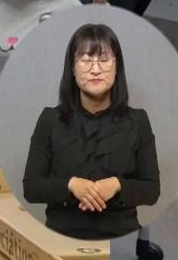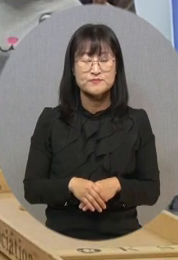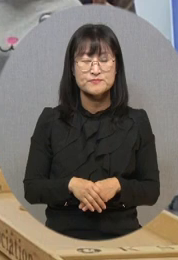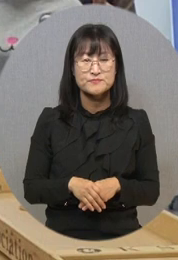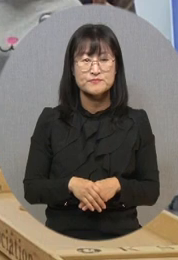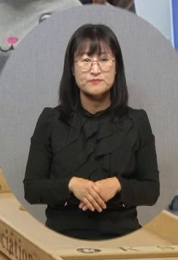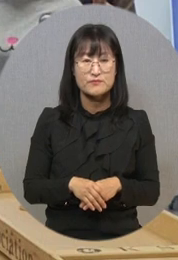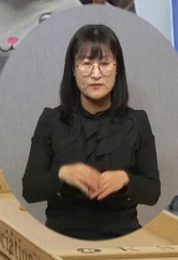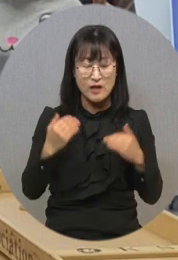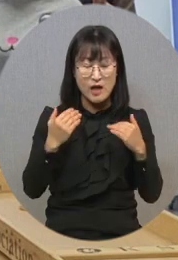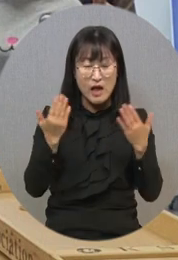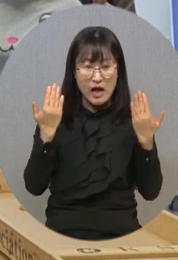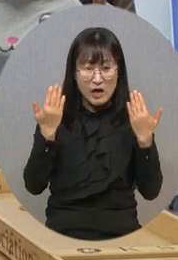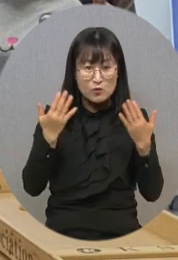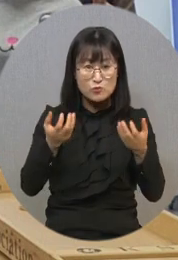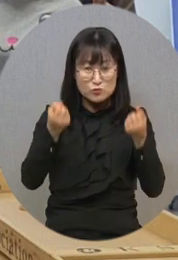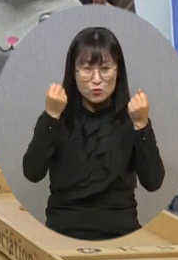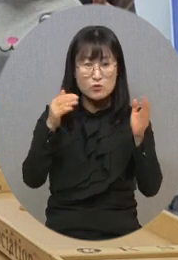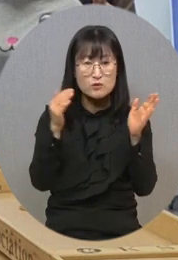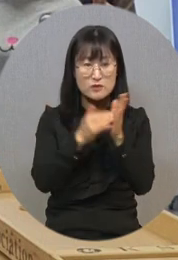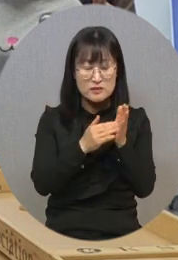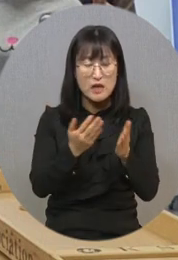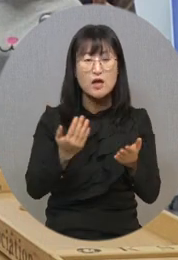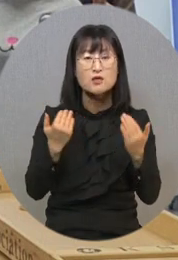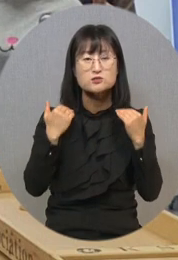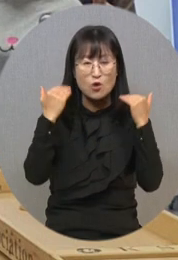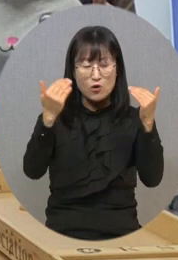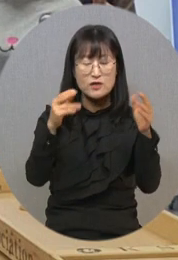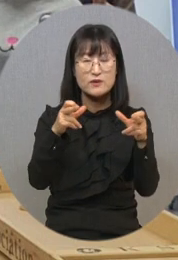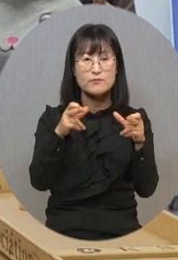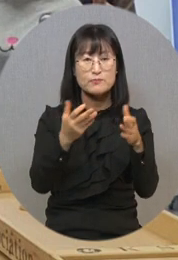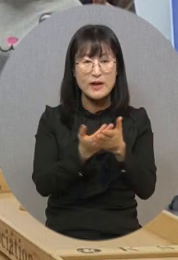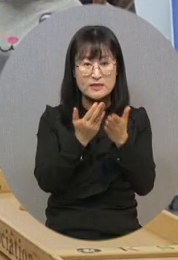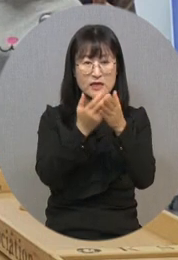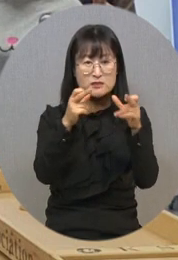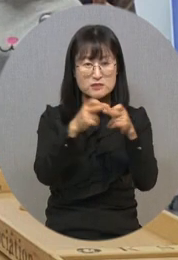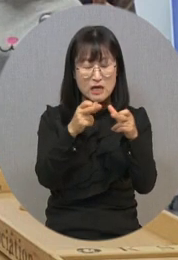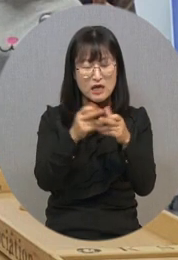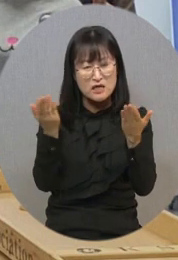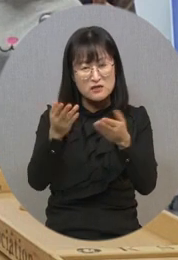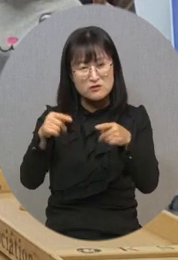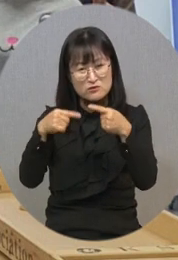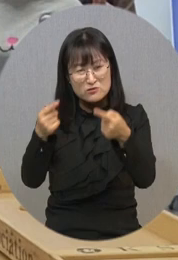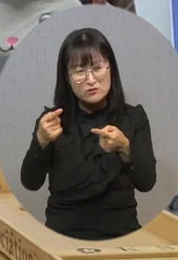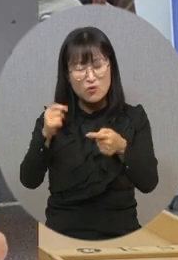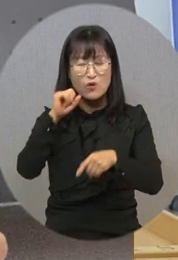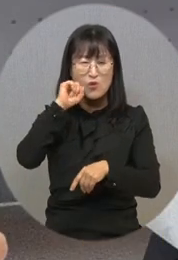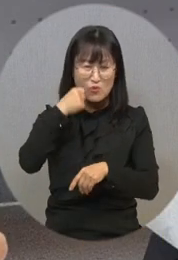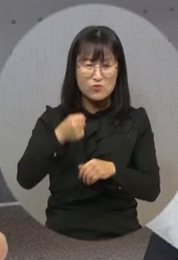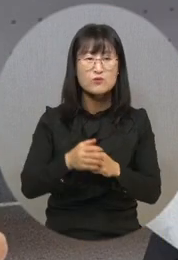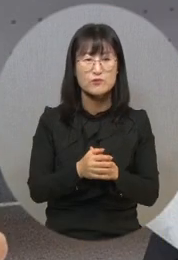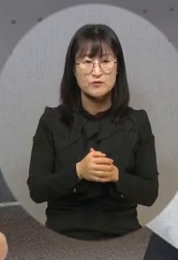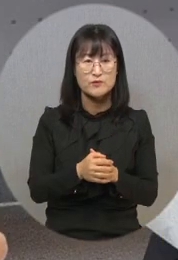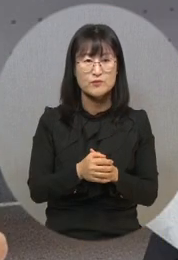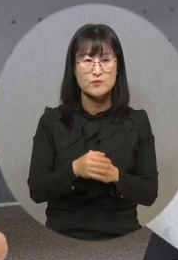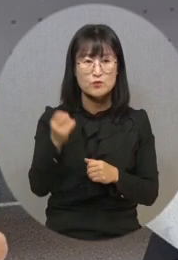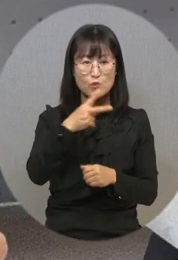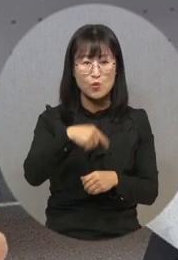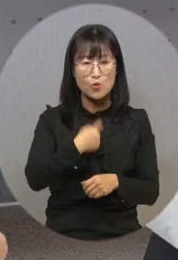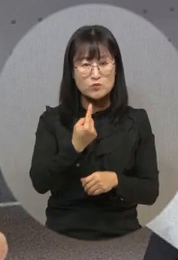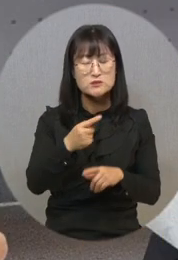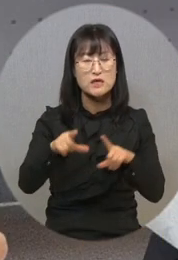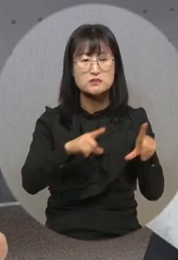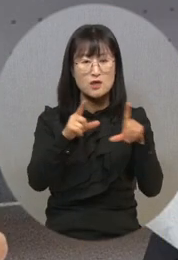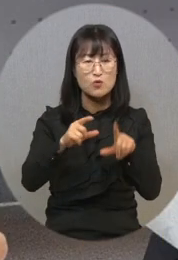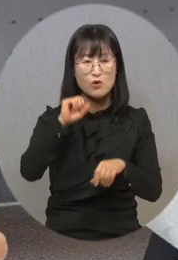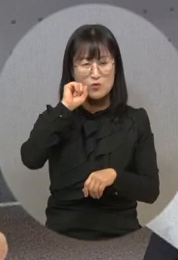정규 교육과정을 모두 마친 성인발달장애인들은 직업을 가지기도 사실상 어려울 뿐 아니라 혼자